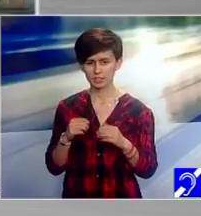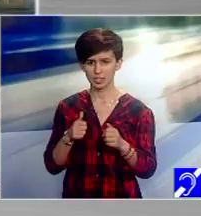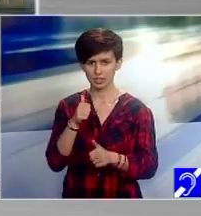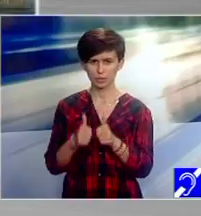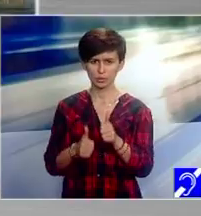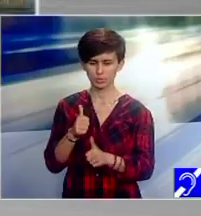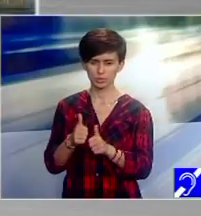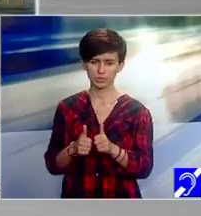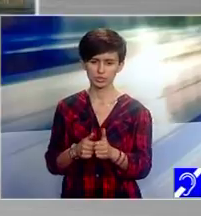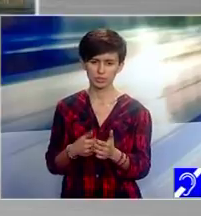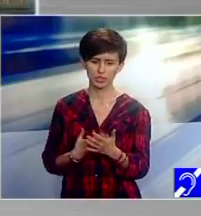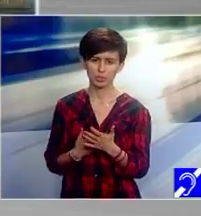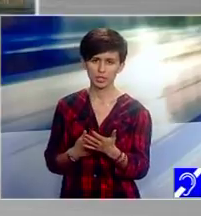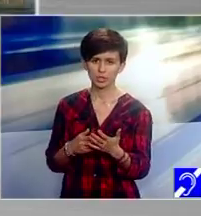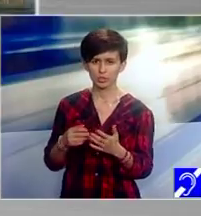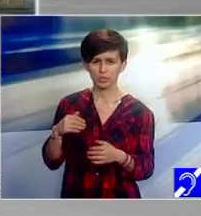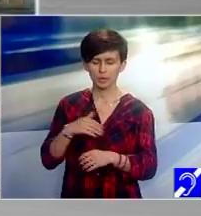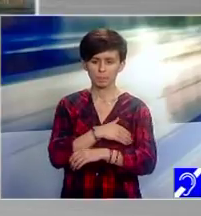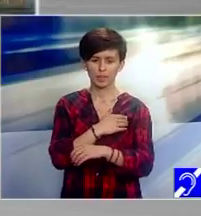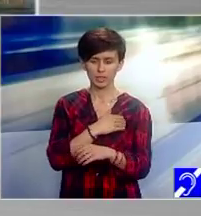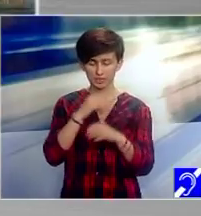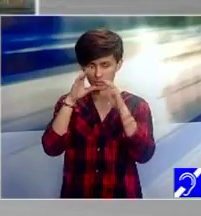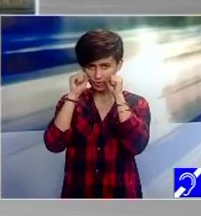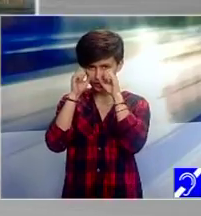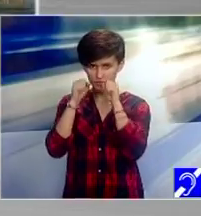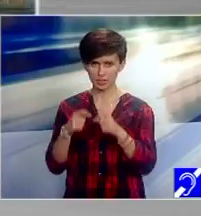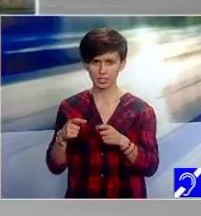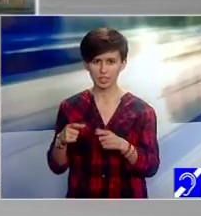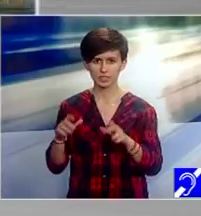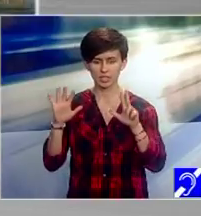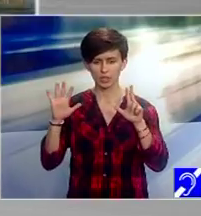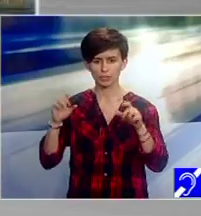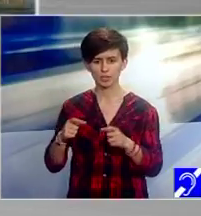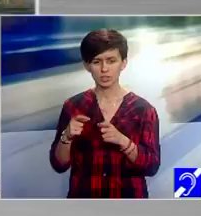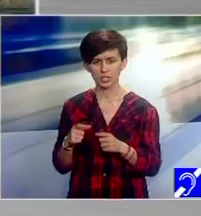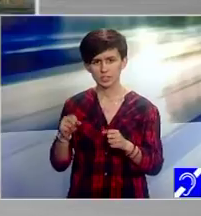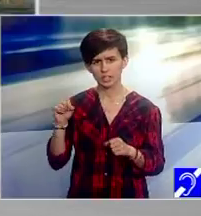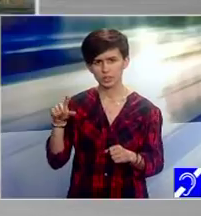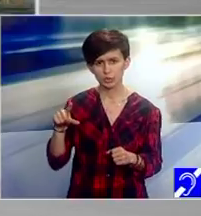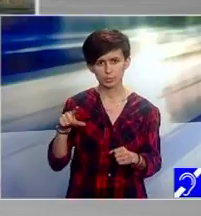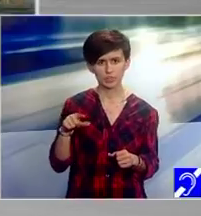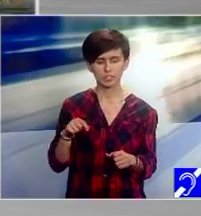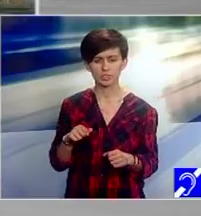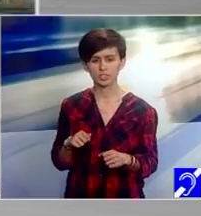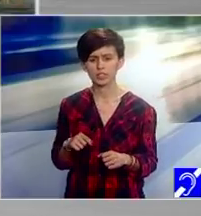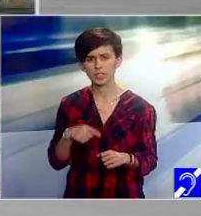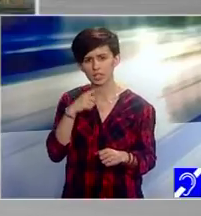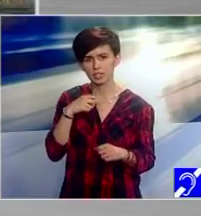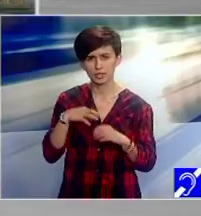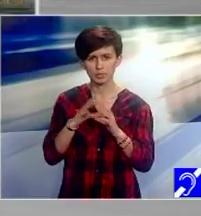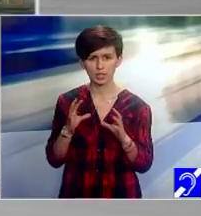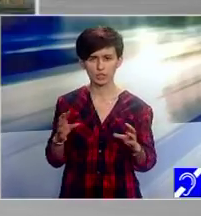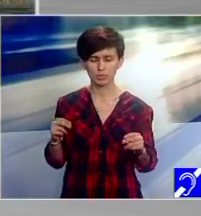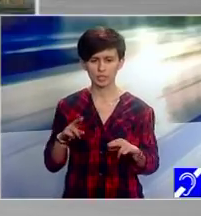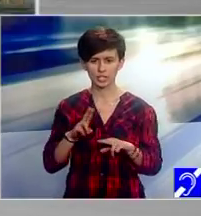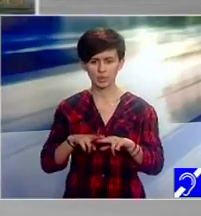concursului rezervat elevilor deficienți de vedere, clasele a 8-a și a 12-a, la disciplinele limba română,